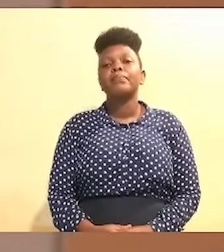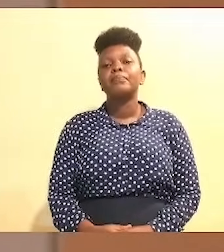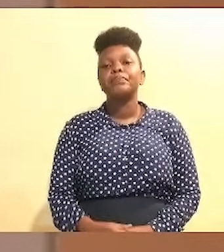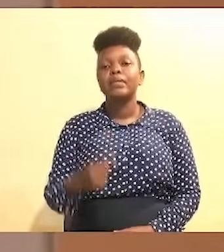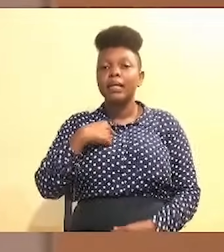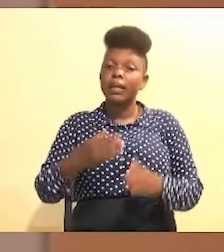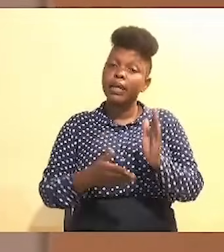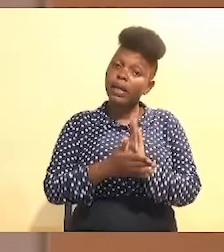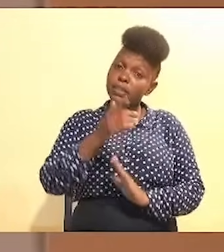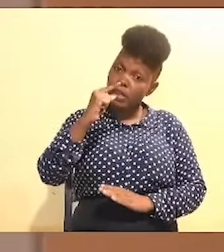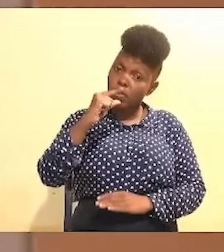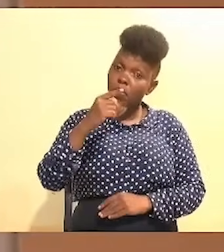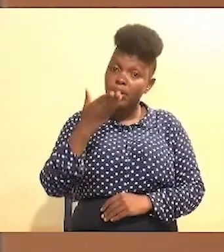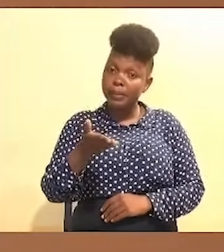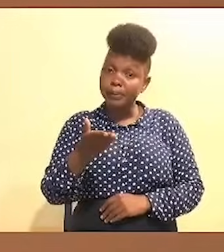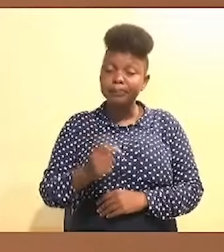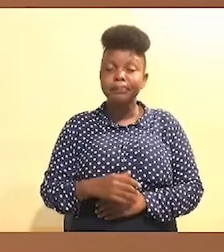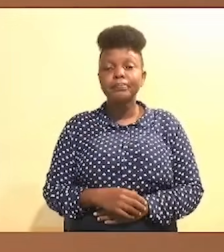Nianze kidogo na hili.